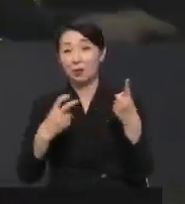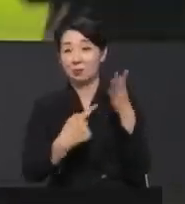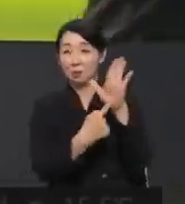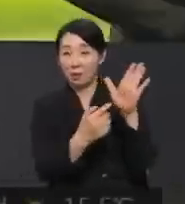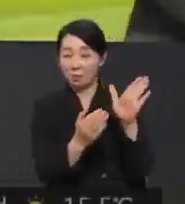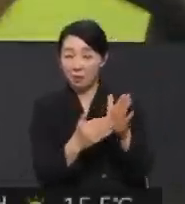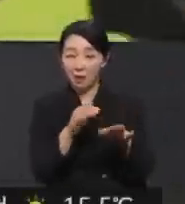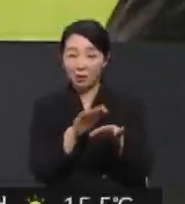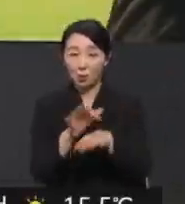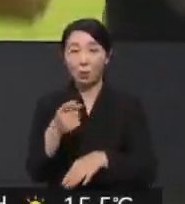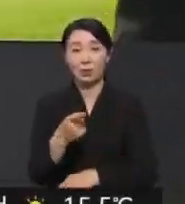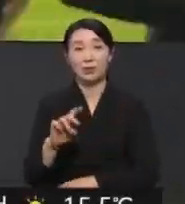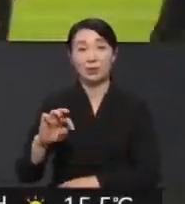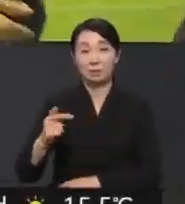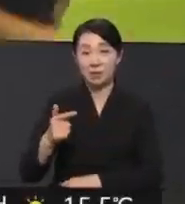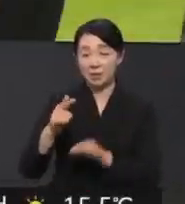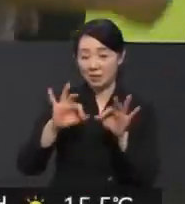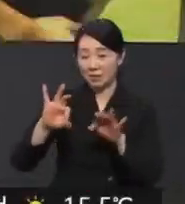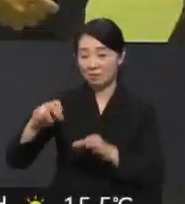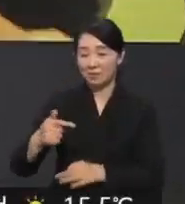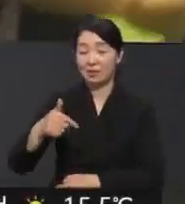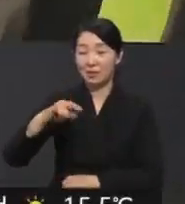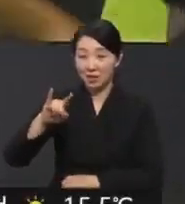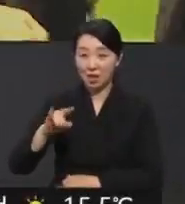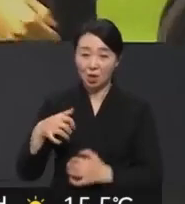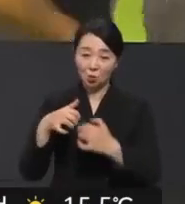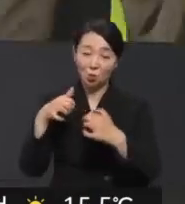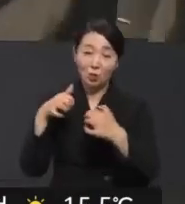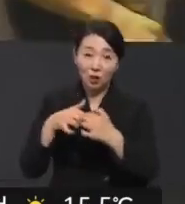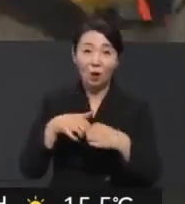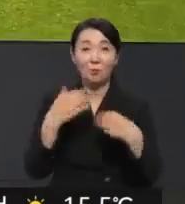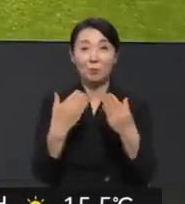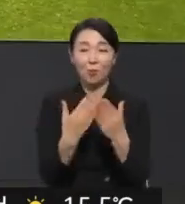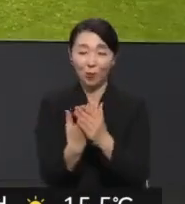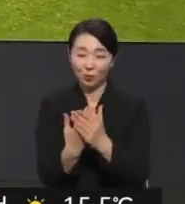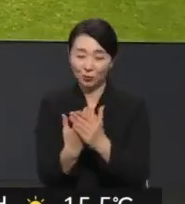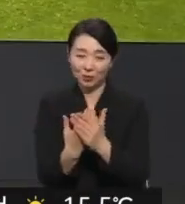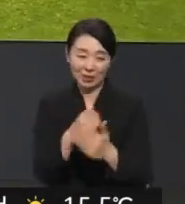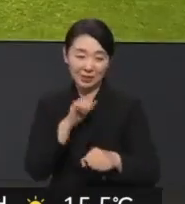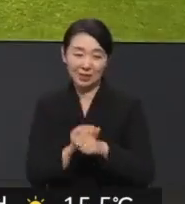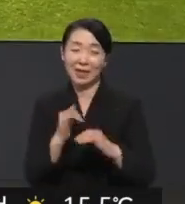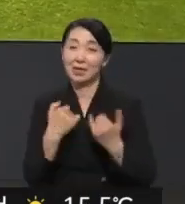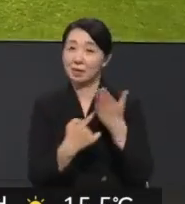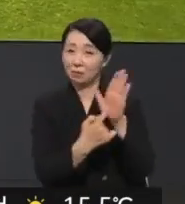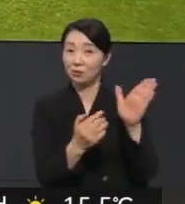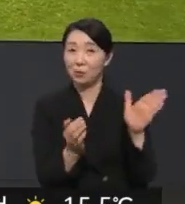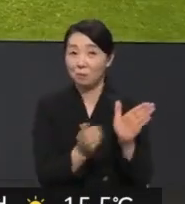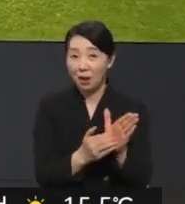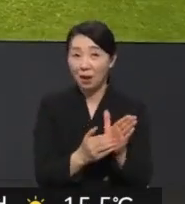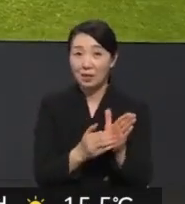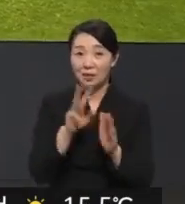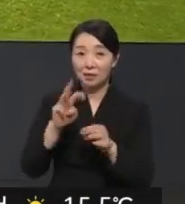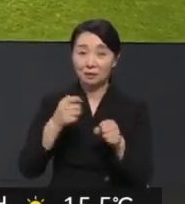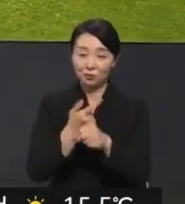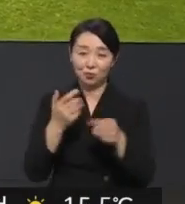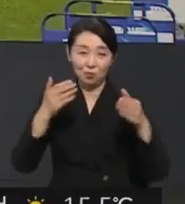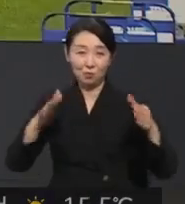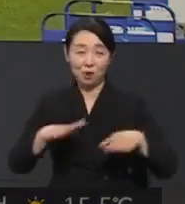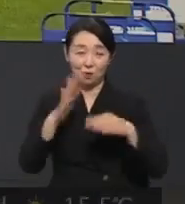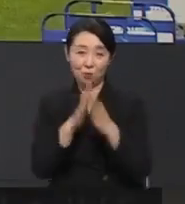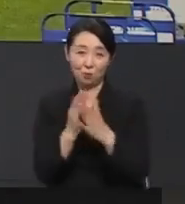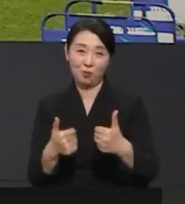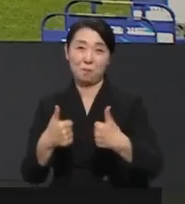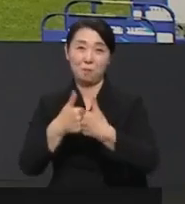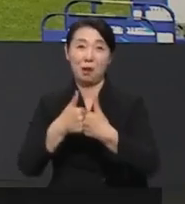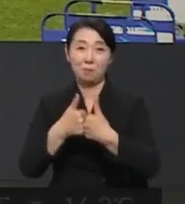등 공수 에이스가 총 출동할 것으로 보입니다. 우리 팀 36년 만에 본선 조별리그 3경기에서 모두 붉은색